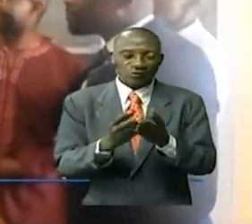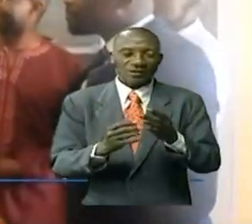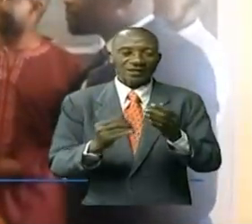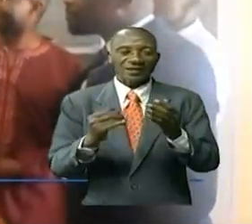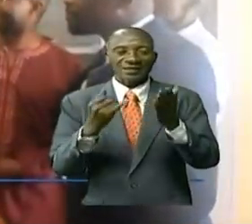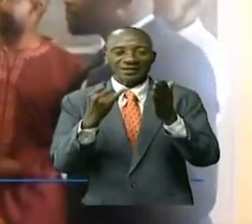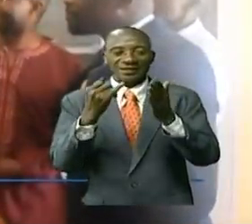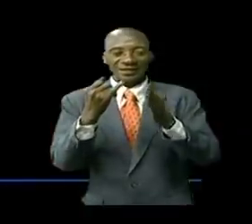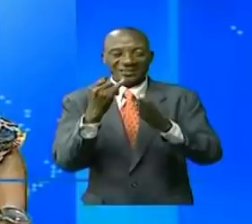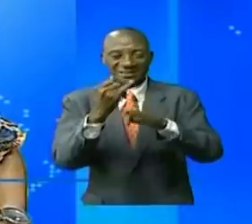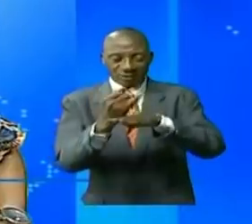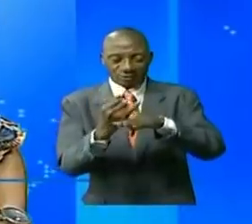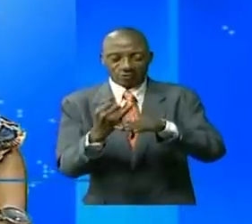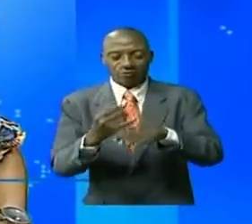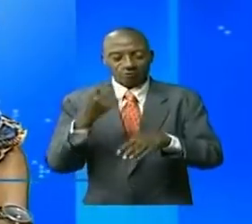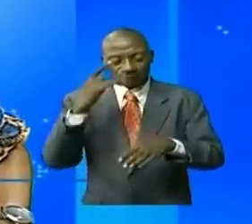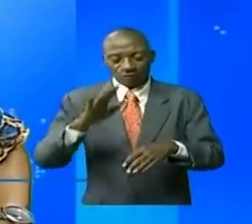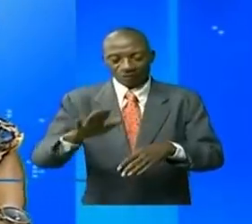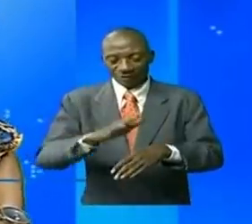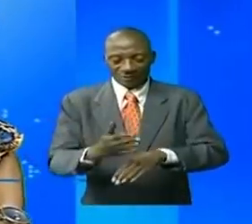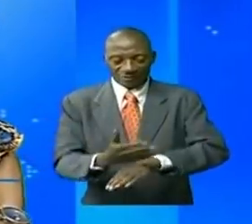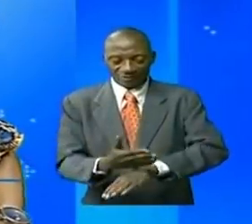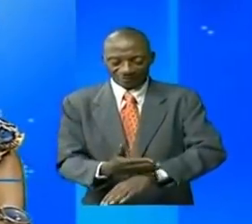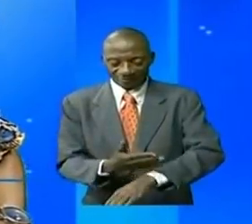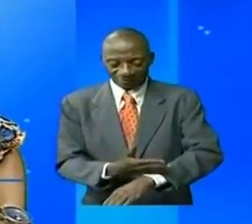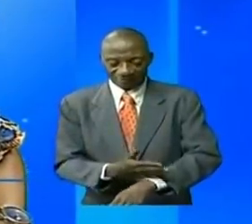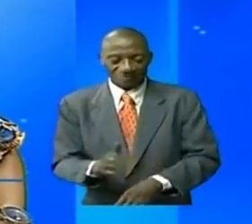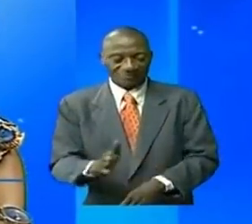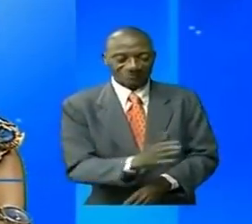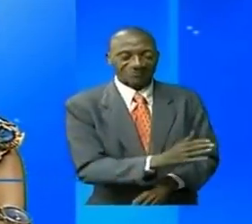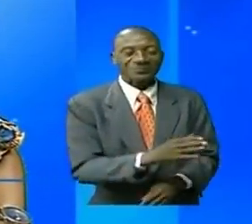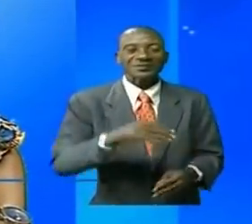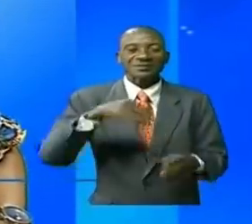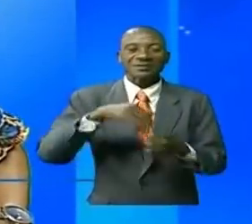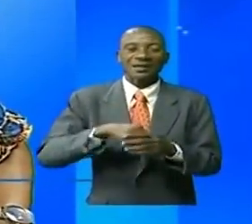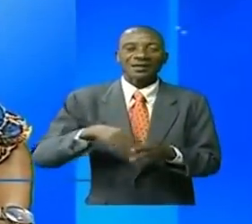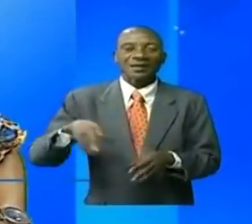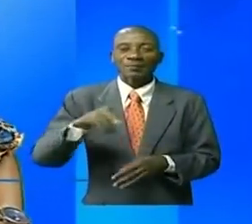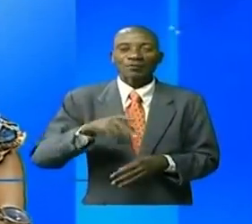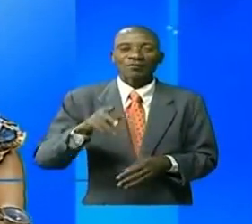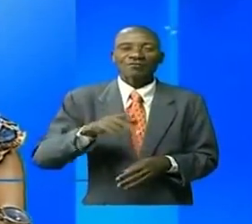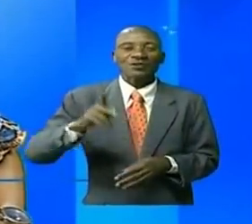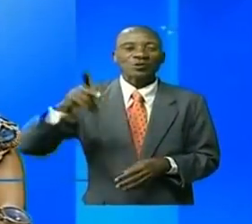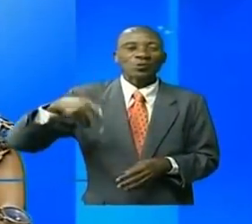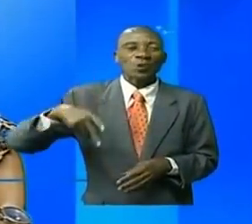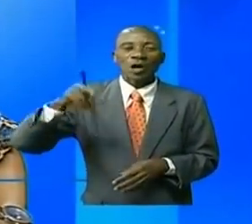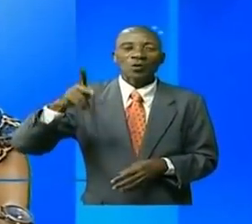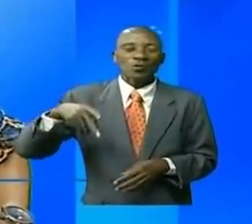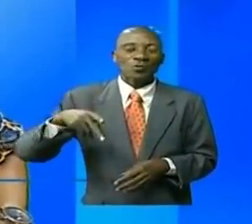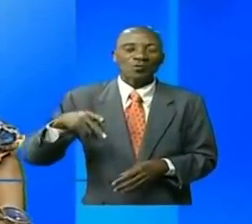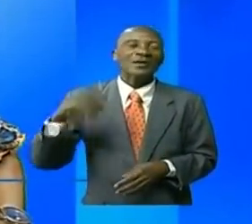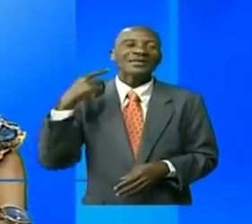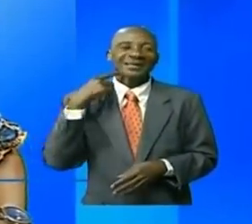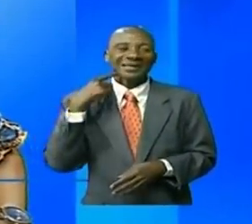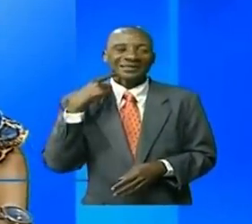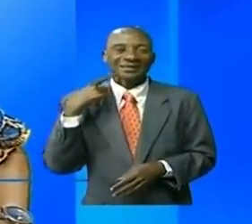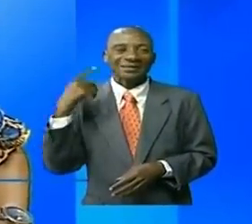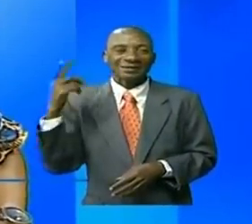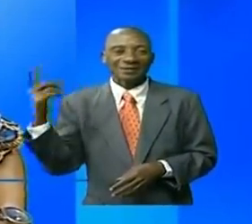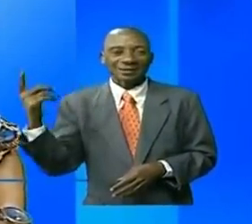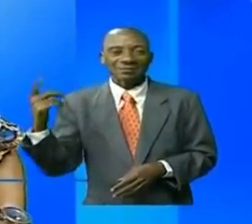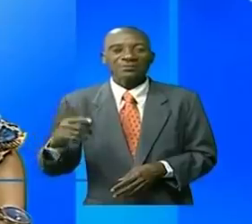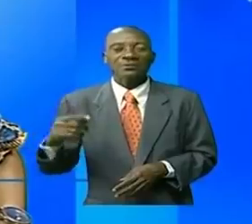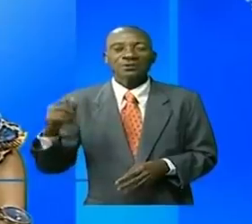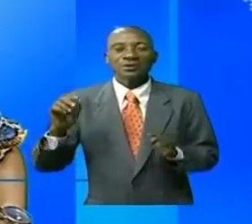pays. Dans la province du Kwango, les militants de l'UDP sont désormais des arguments pour défendre le bilan du président de